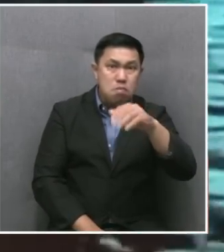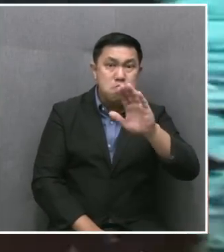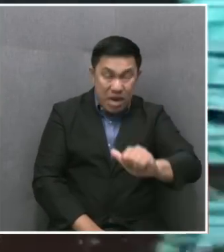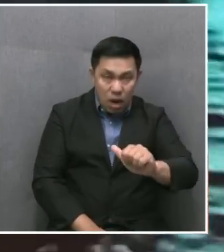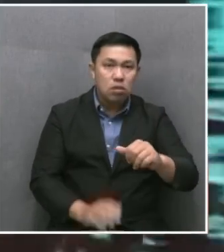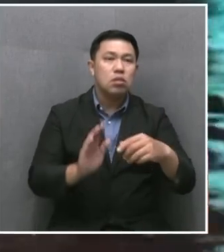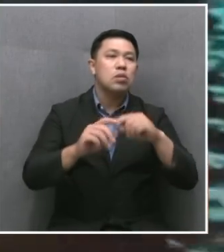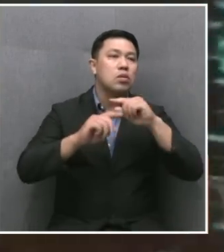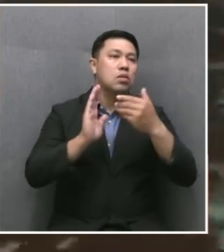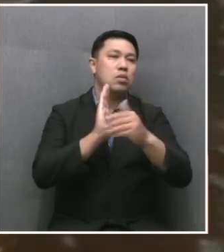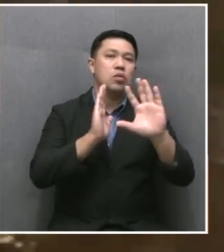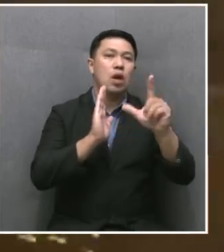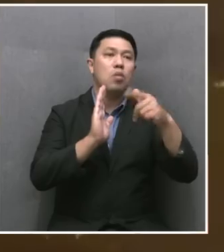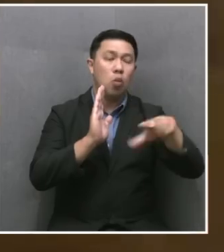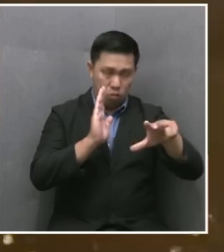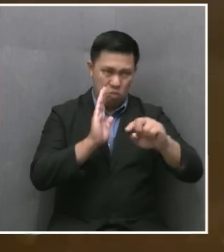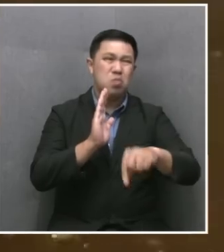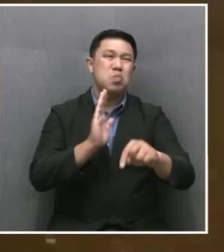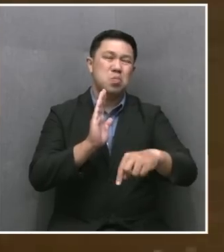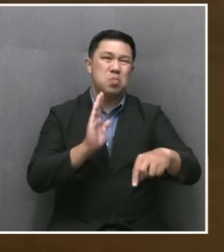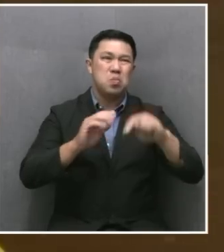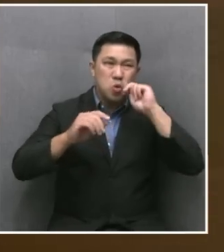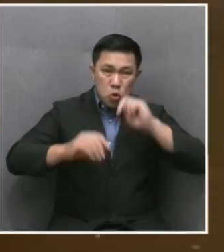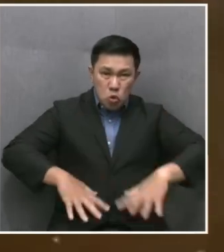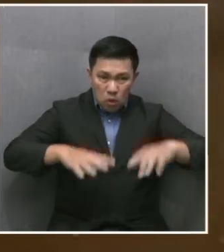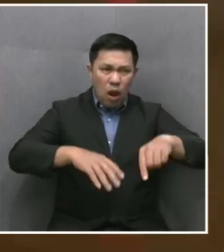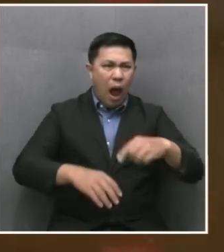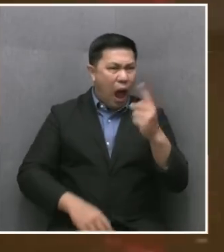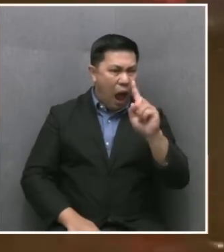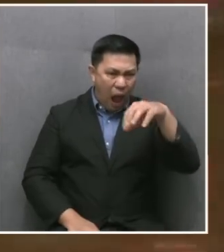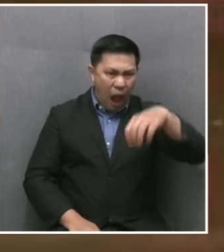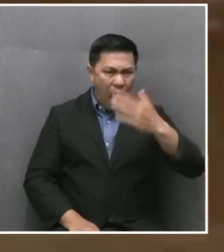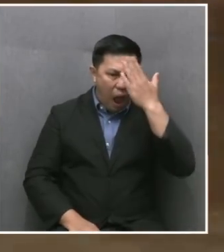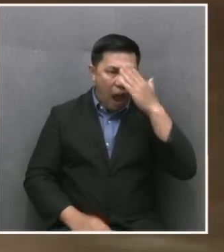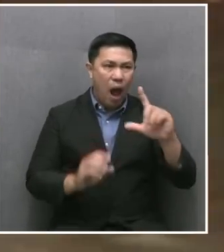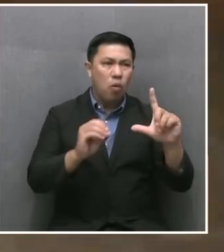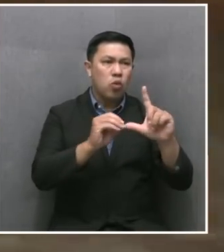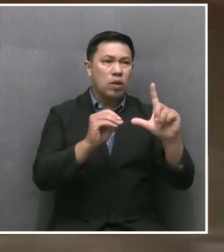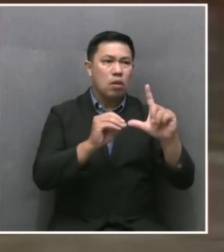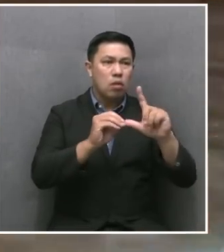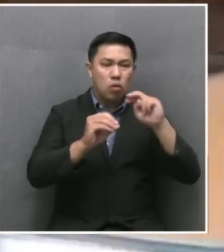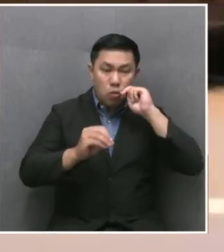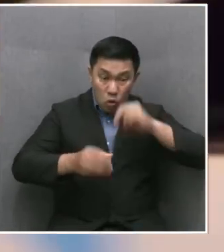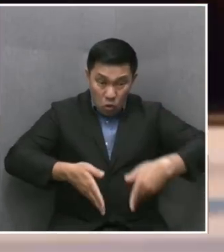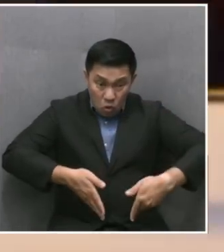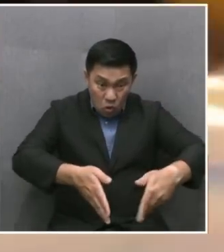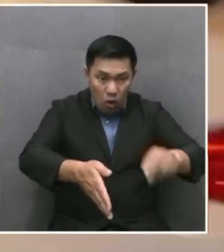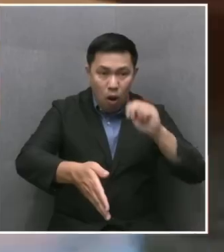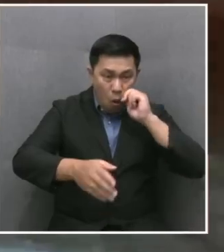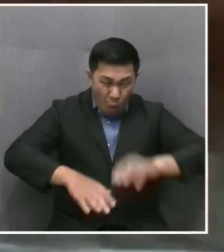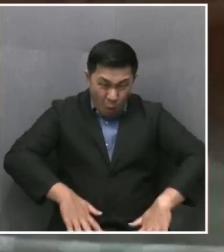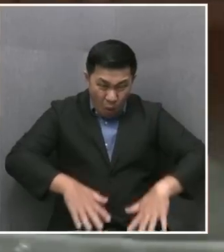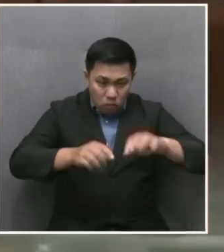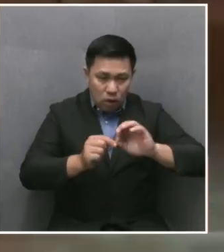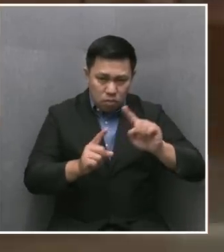ขังนะคะโดยเฉพาะถนนด้านหน้าห้างสรรพสินค้าโลตัสถูกน้ำท่วมตลอดเส้นทางแม้ว่าระดับน้ำจะไม่สูง